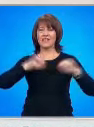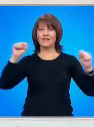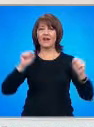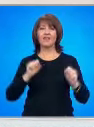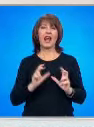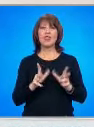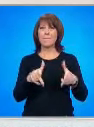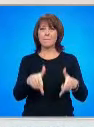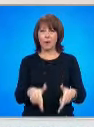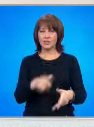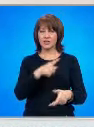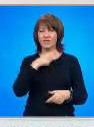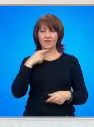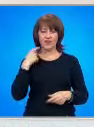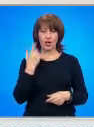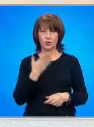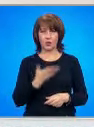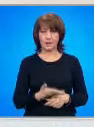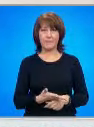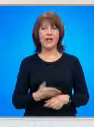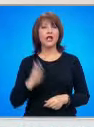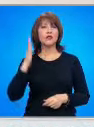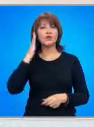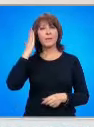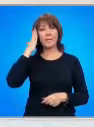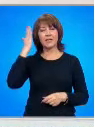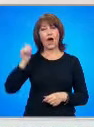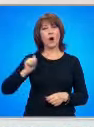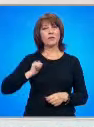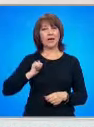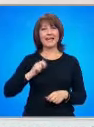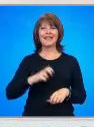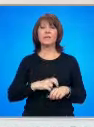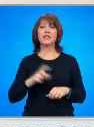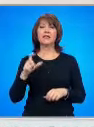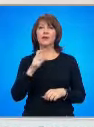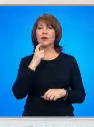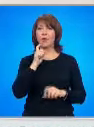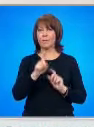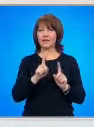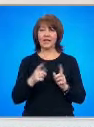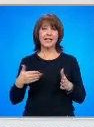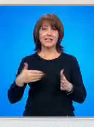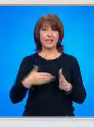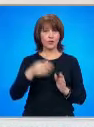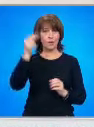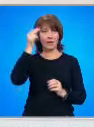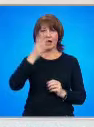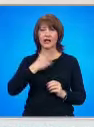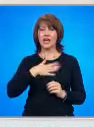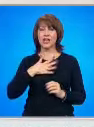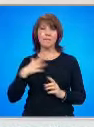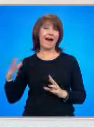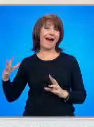на Кримския мост от страна на руските служби, служебният министър на отбраната Димитър Стоянов коментира, че срещу страната ни има